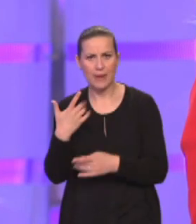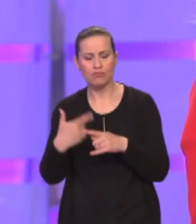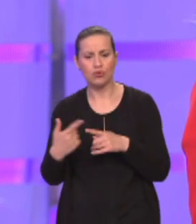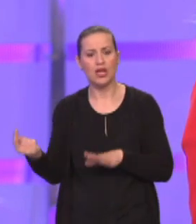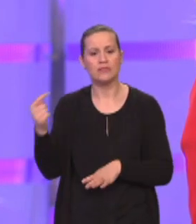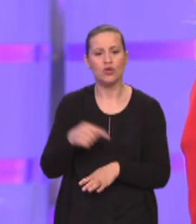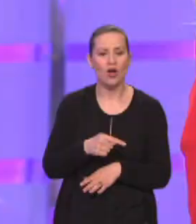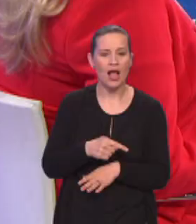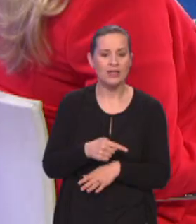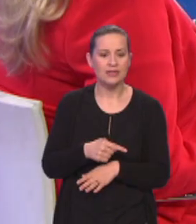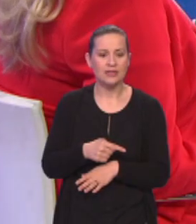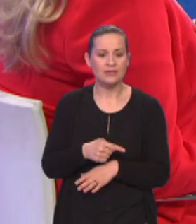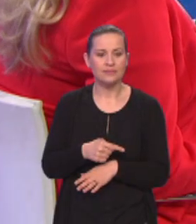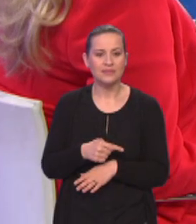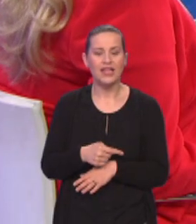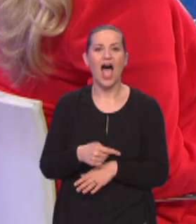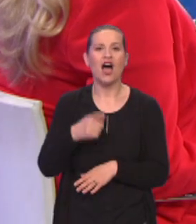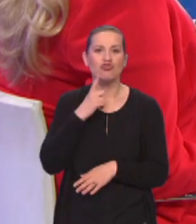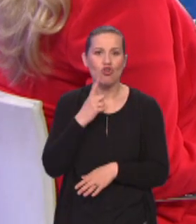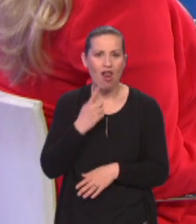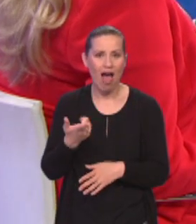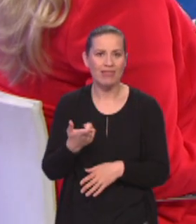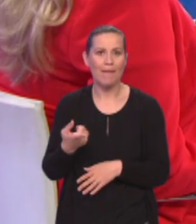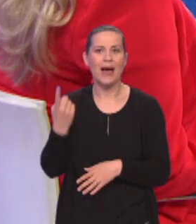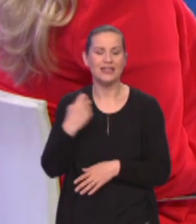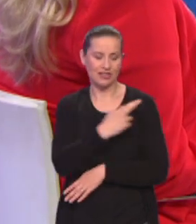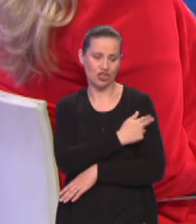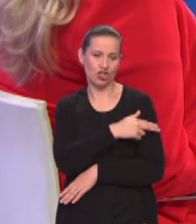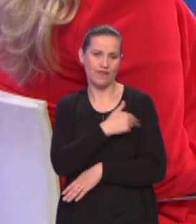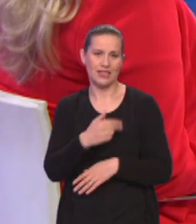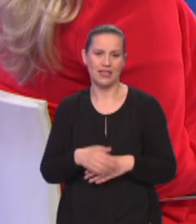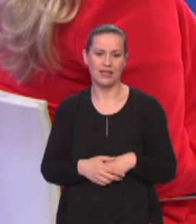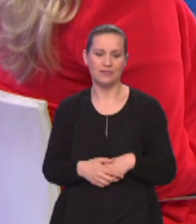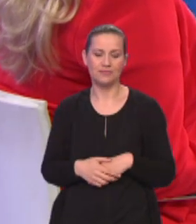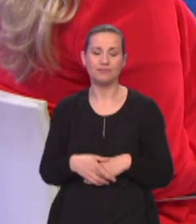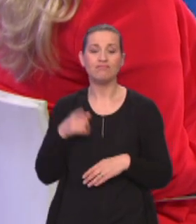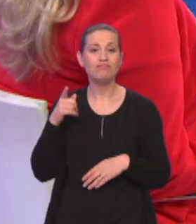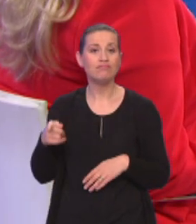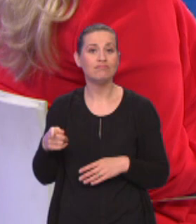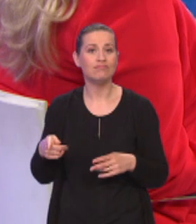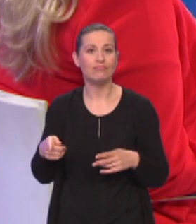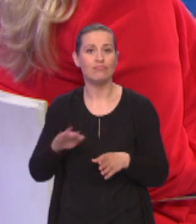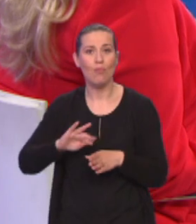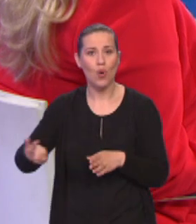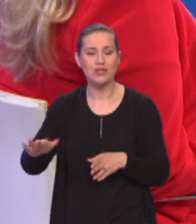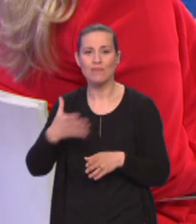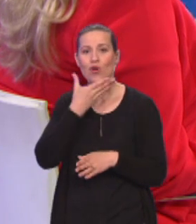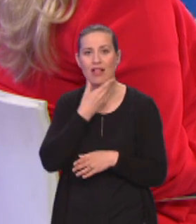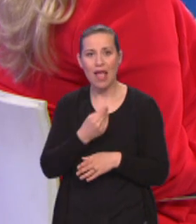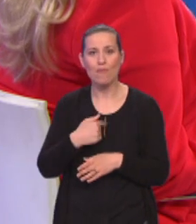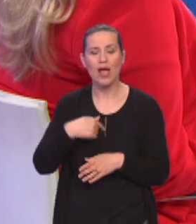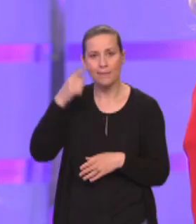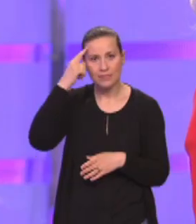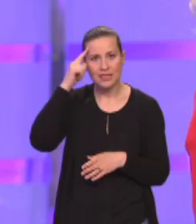dolazili ovako sa, ajmo reći, čokoladama iz Švicarske. I to je ono što je posebno, posebno lijepo i što mislim